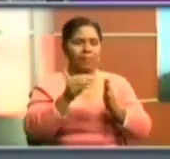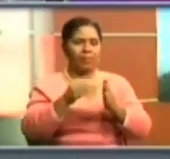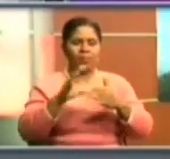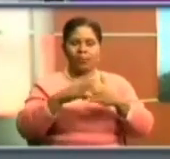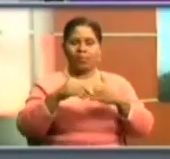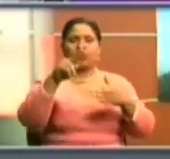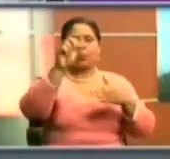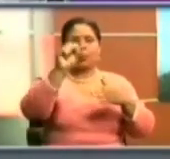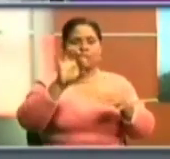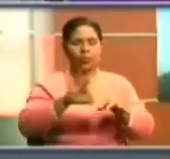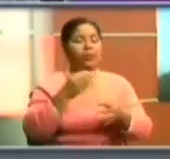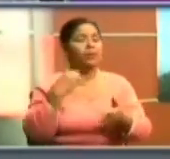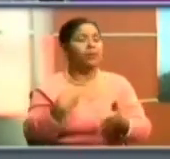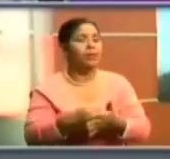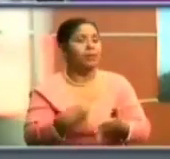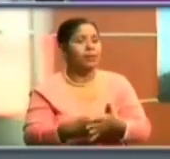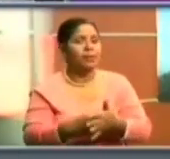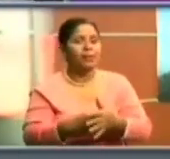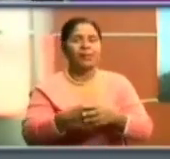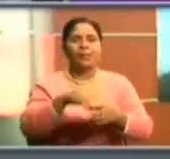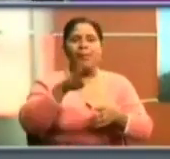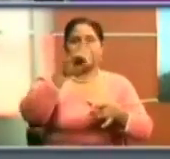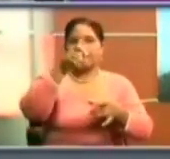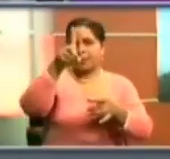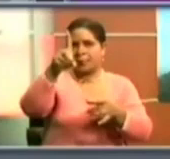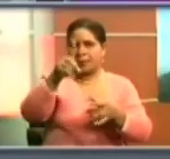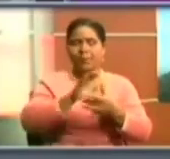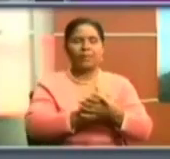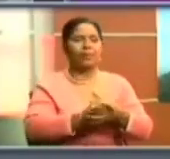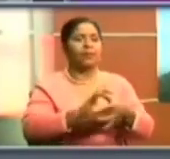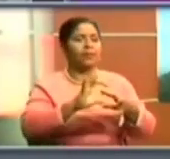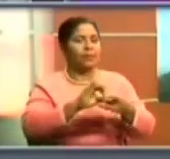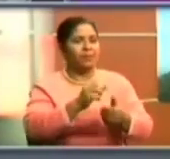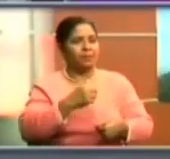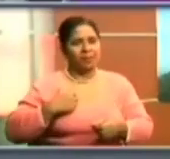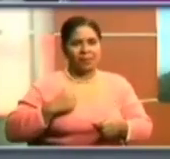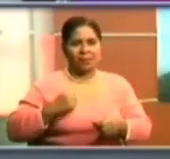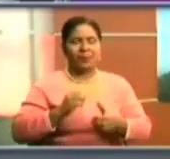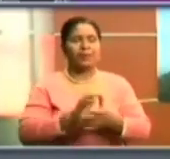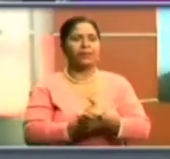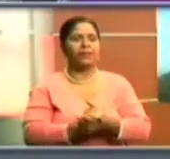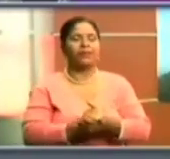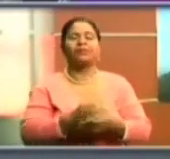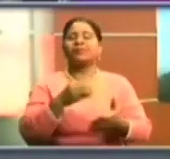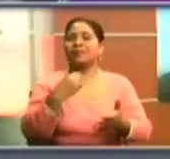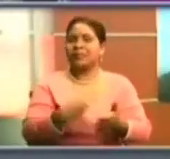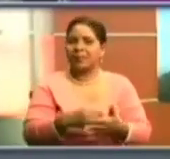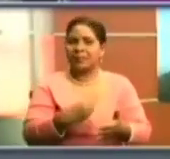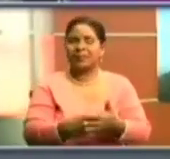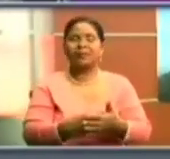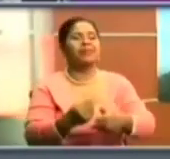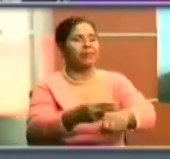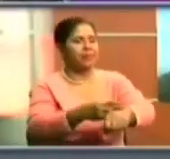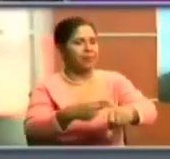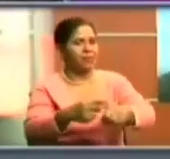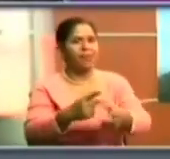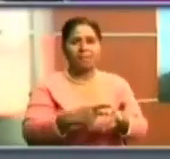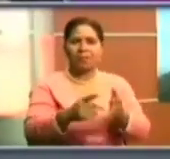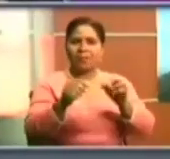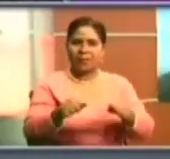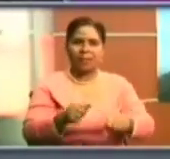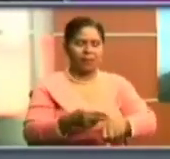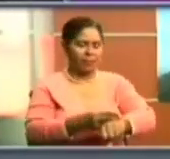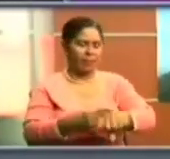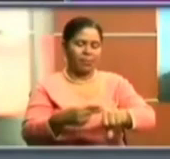L'abjoint financement, Banque mondiale, à coopération canadienne et puis fonds dans le trésor public haïtien.